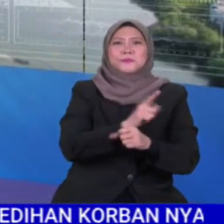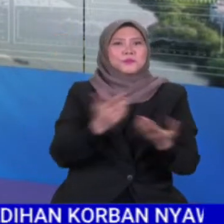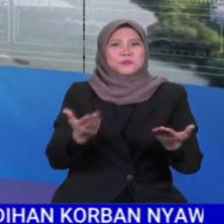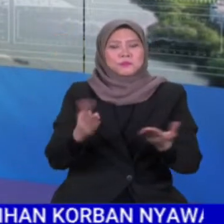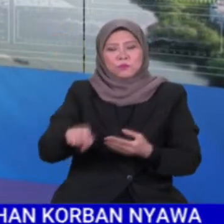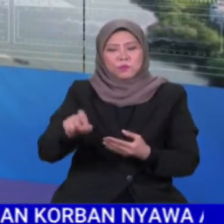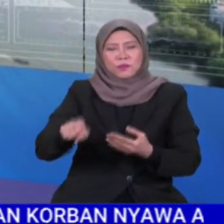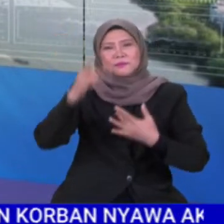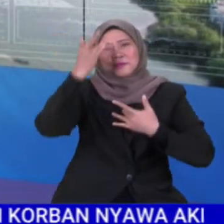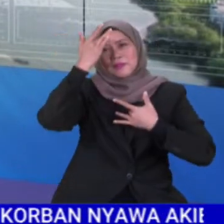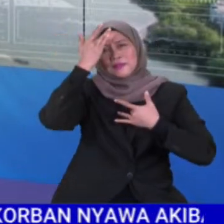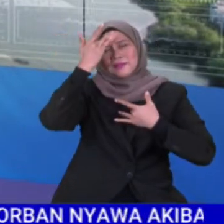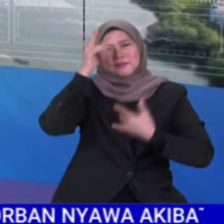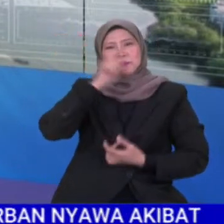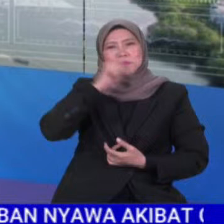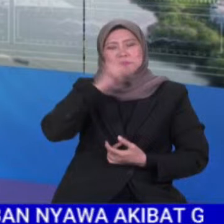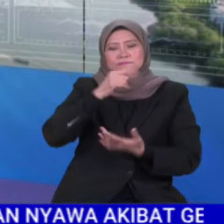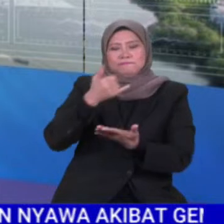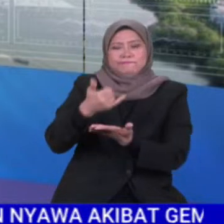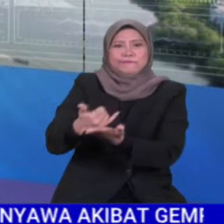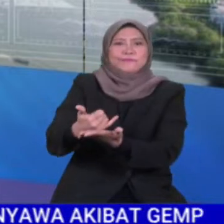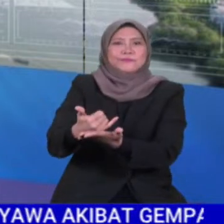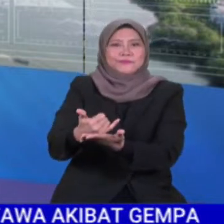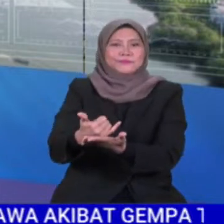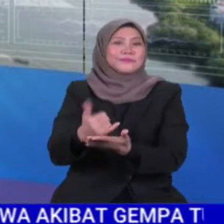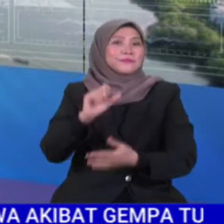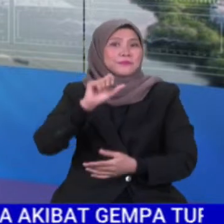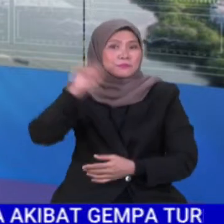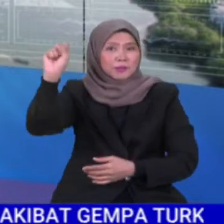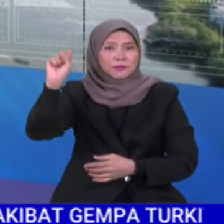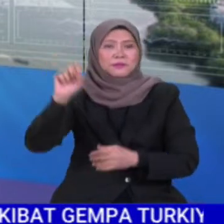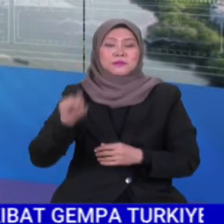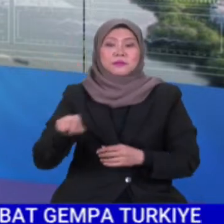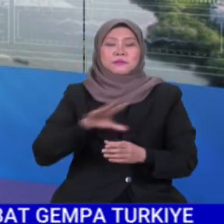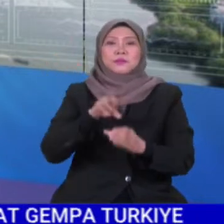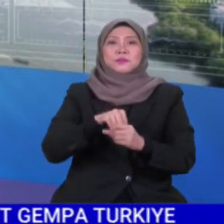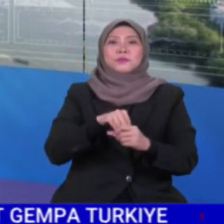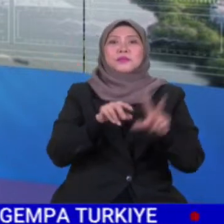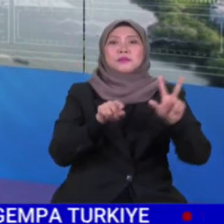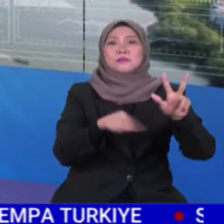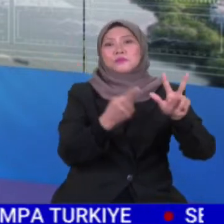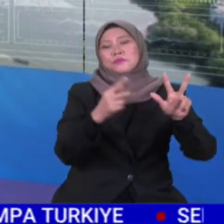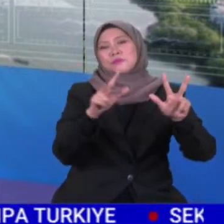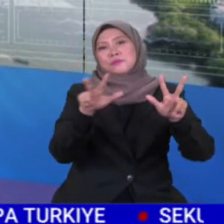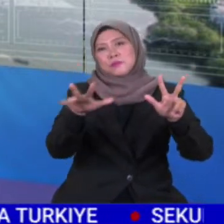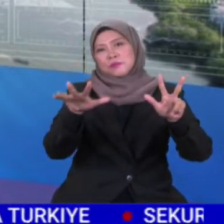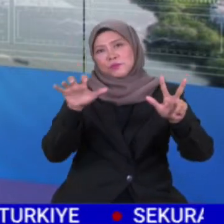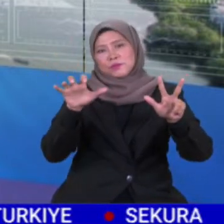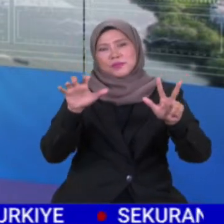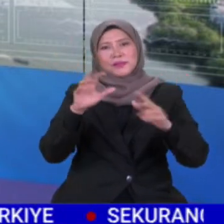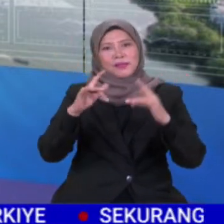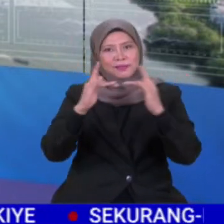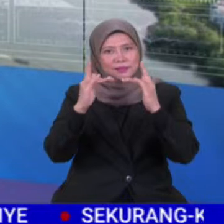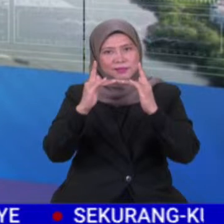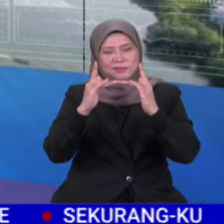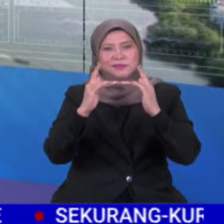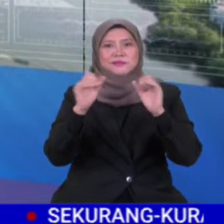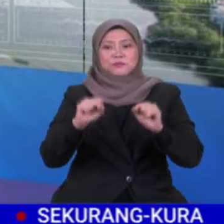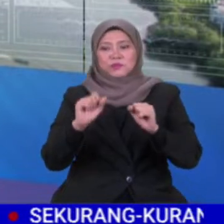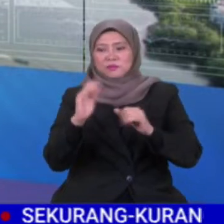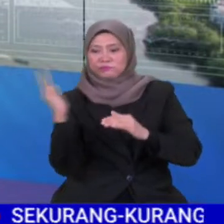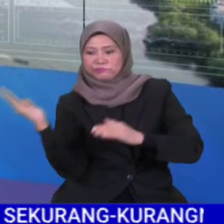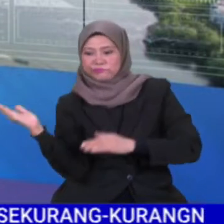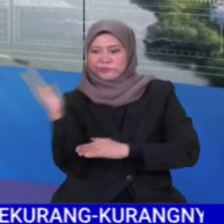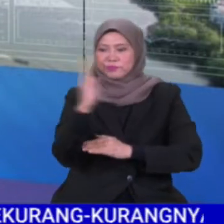bagi keperluan pesakit kronik yang terlantar di negeri ini. Ia termasuk 3,500 katil boleh laras,